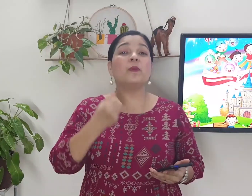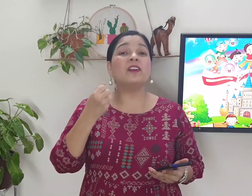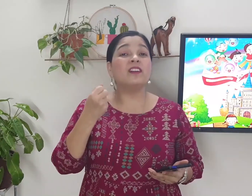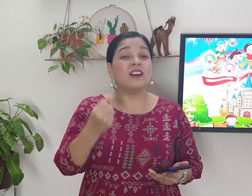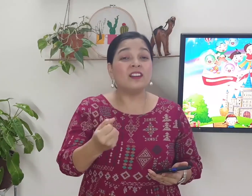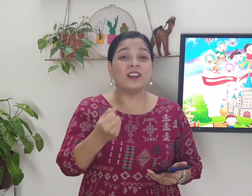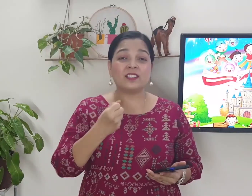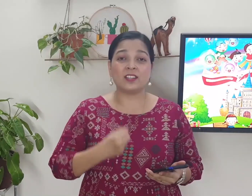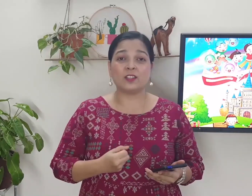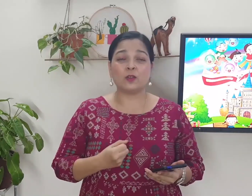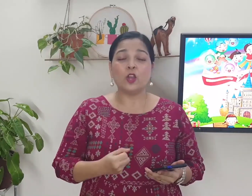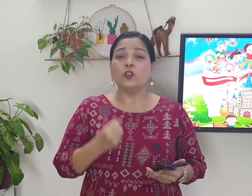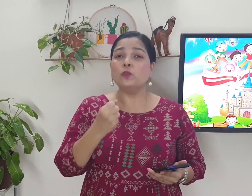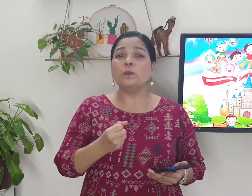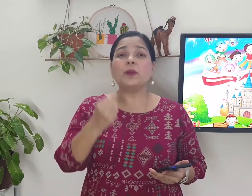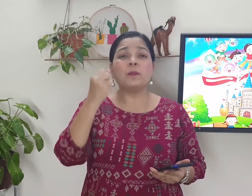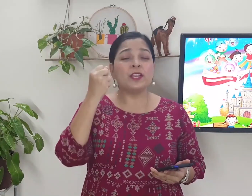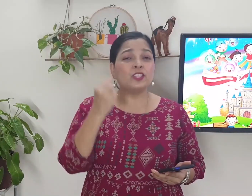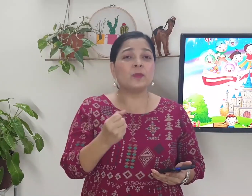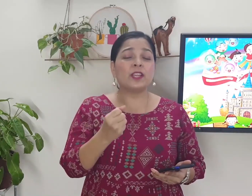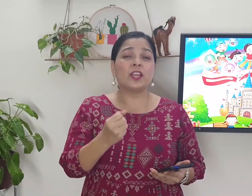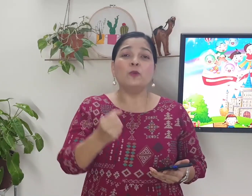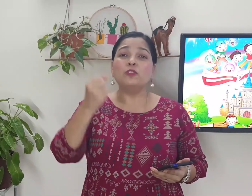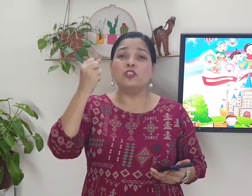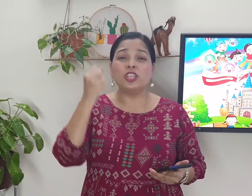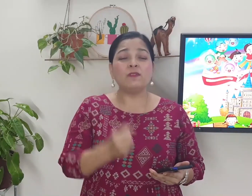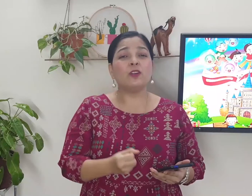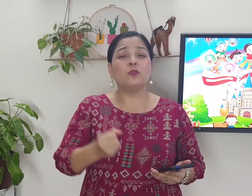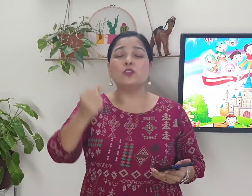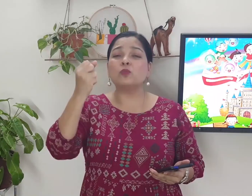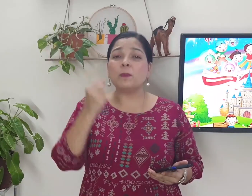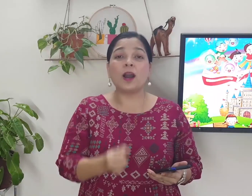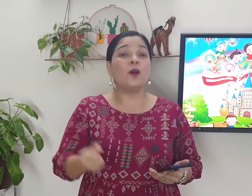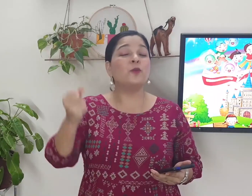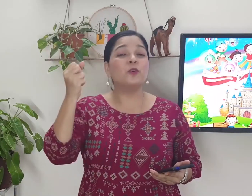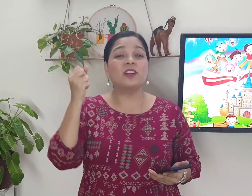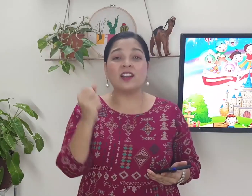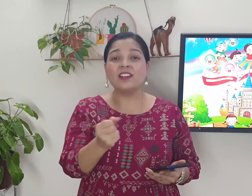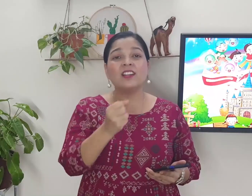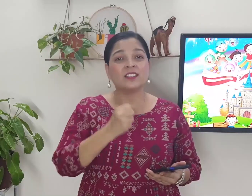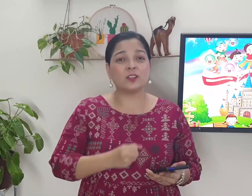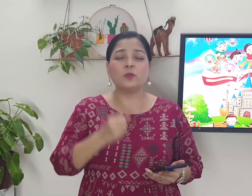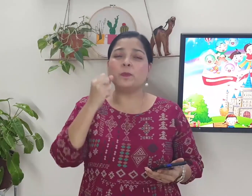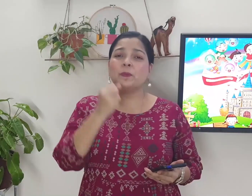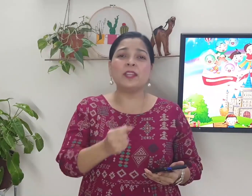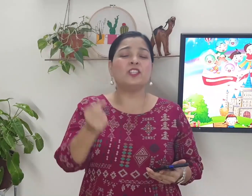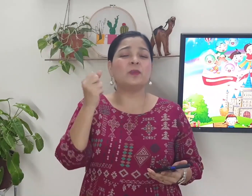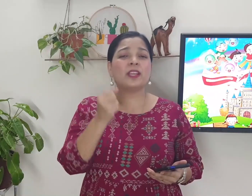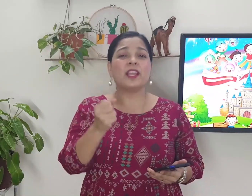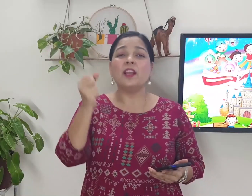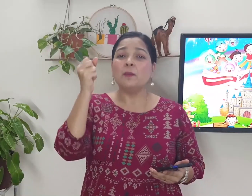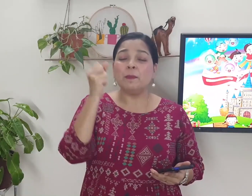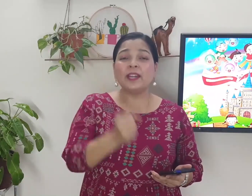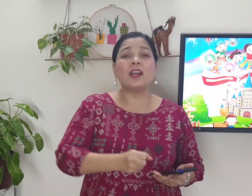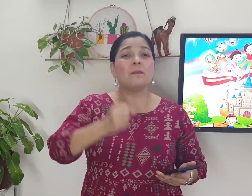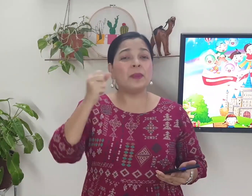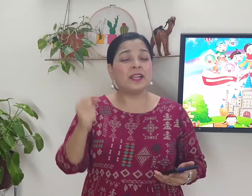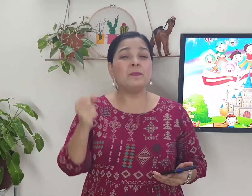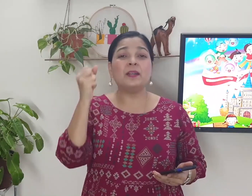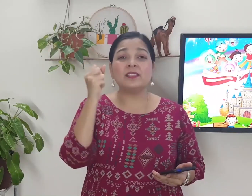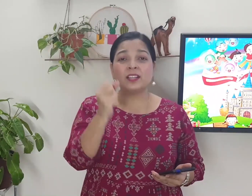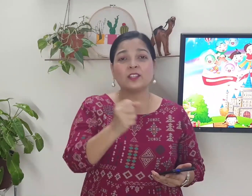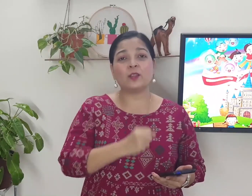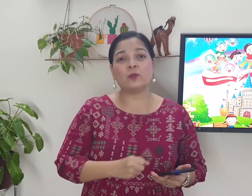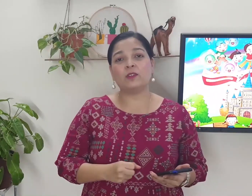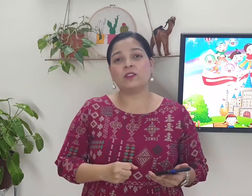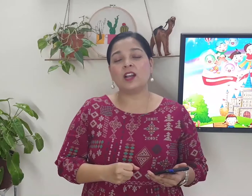आपले प्रभू, आपले मित्र म्हणून स्वीकारू शकता. तुम्ही त्या परमेश्वराच्या जीवनेला ग्रहण करू शकता, त्याच्या